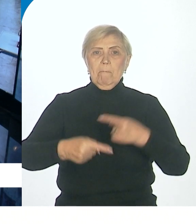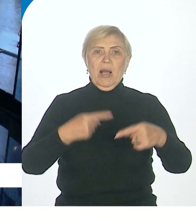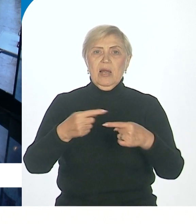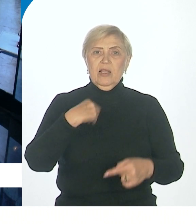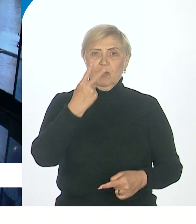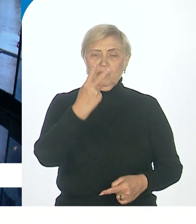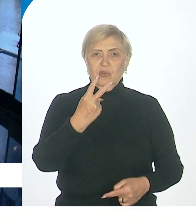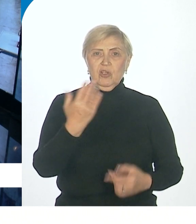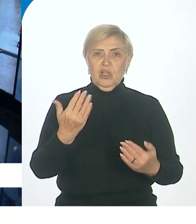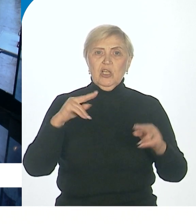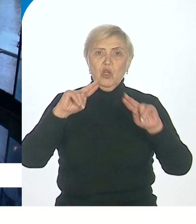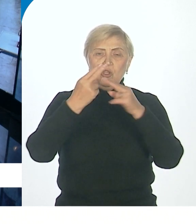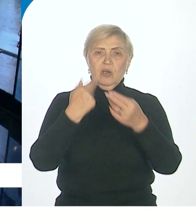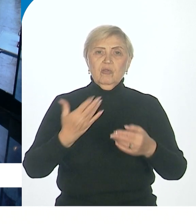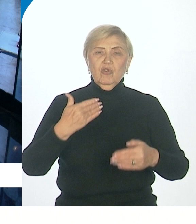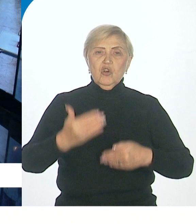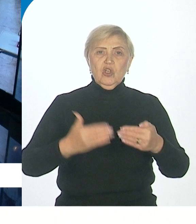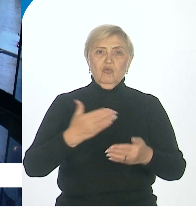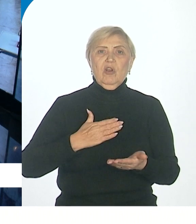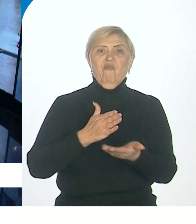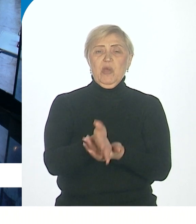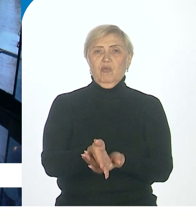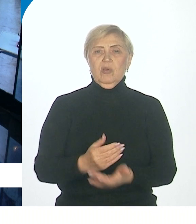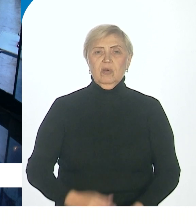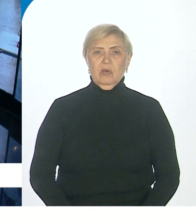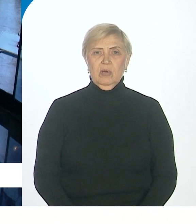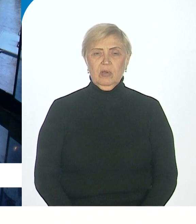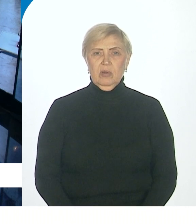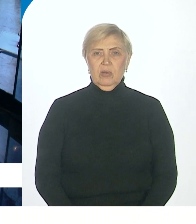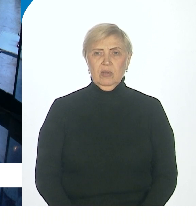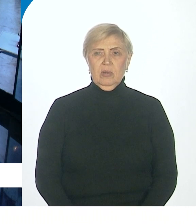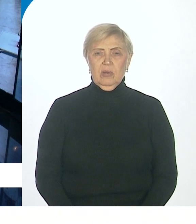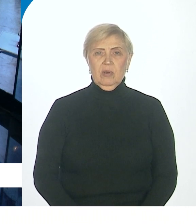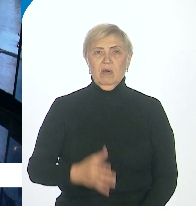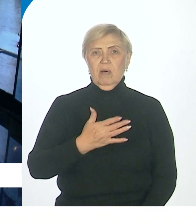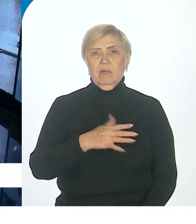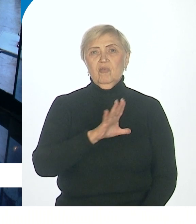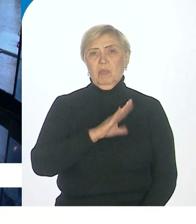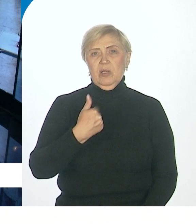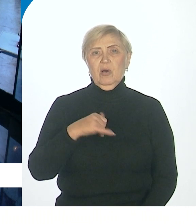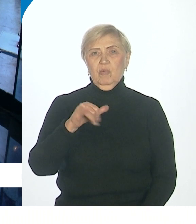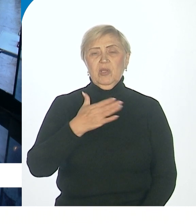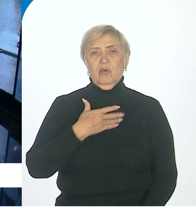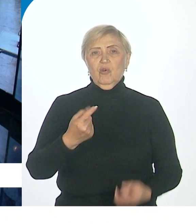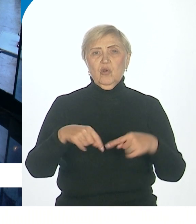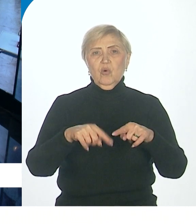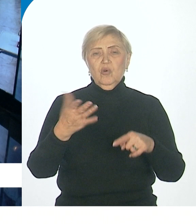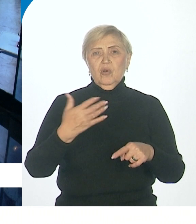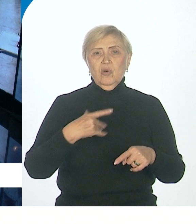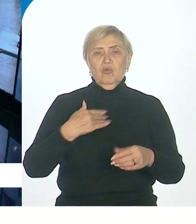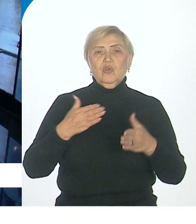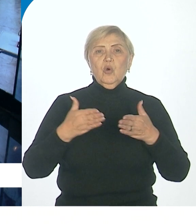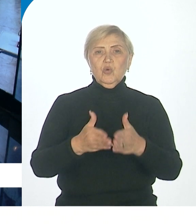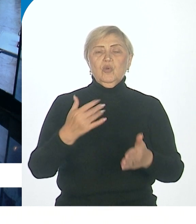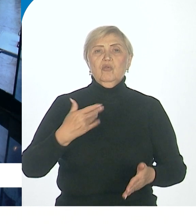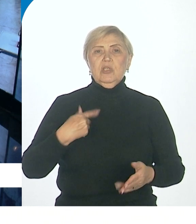технологии шагнули, мы с ними и запрос какой-то, но ну, даже там, ну, был у меня какой-то в школе там, кружок судомоделирования, ну вообще не увлек. У вас я